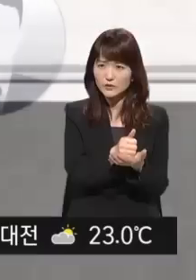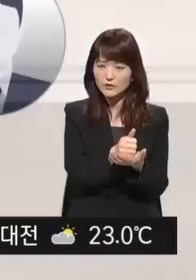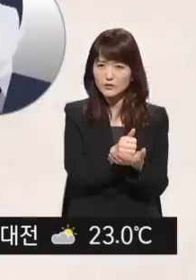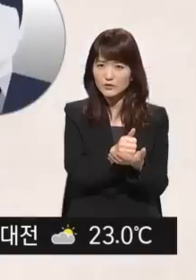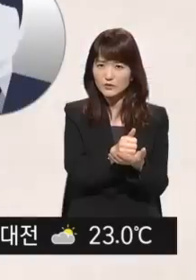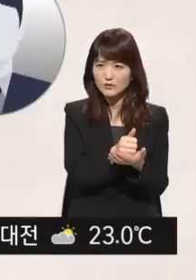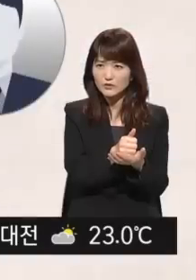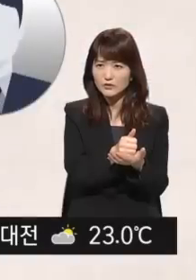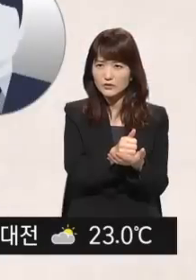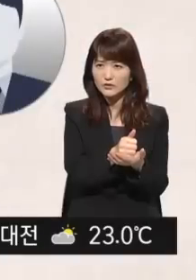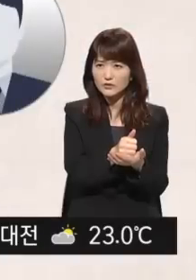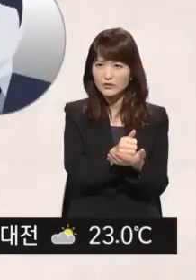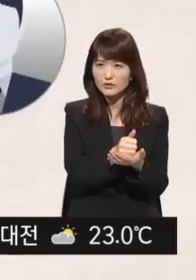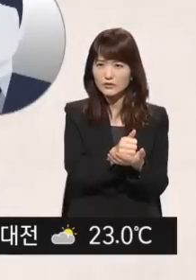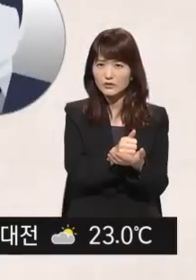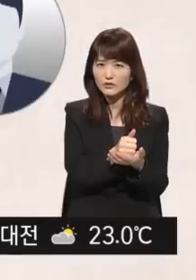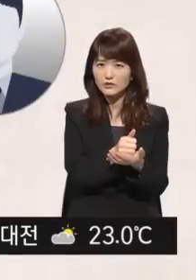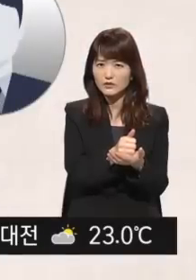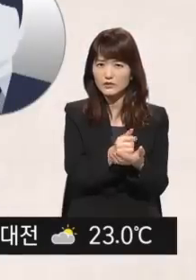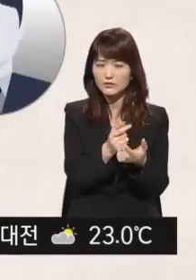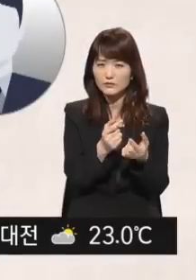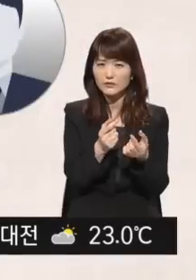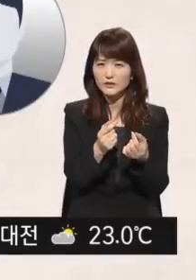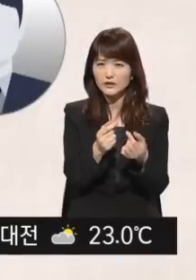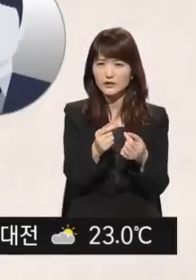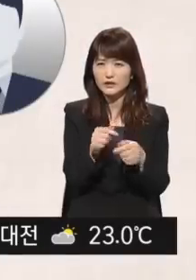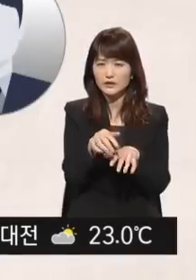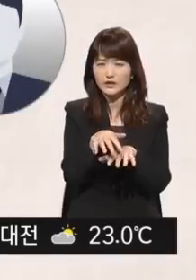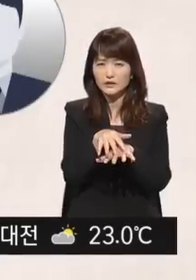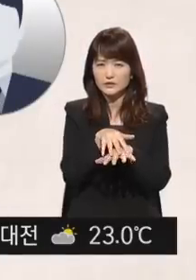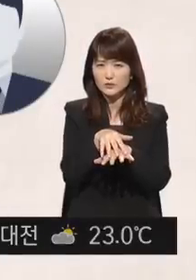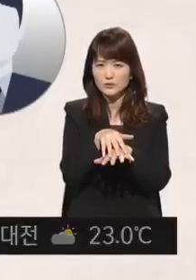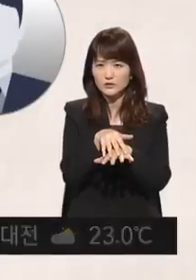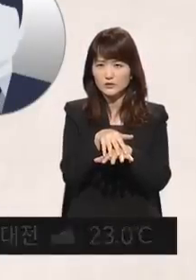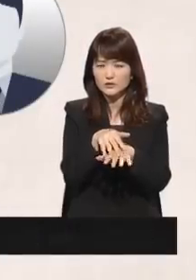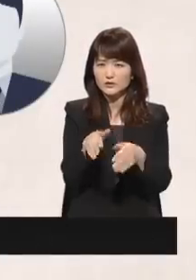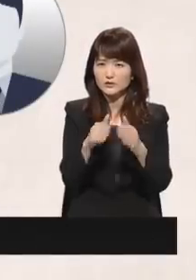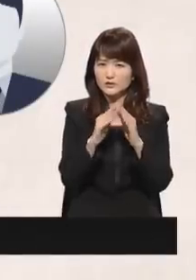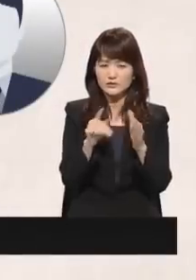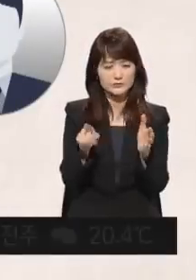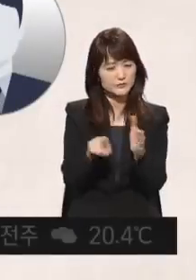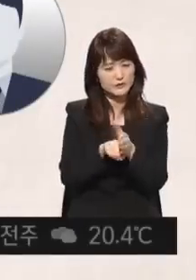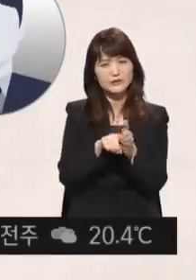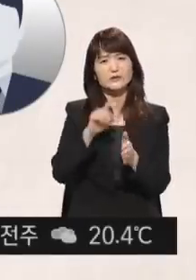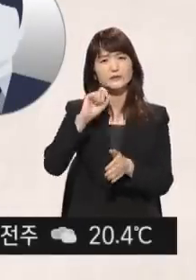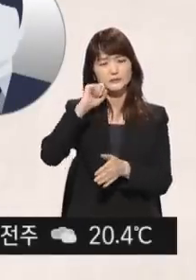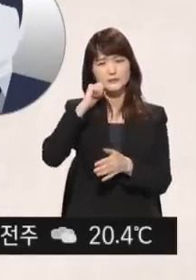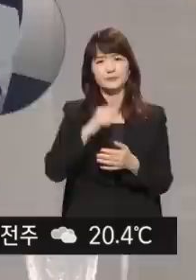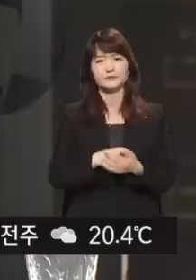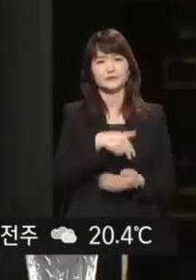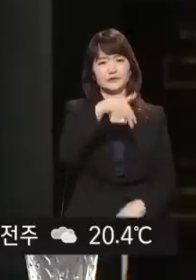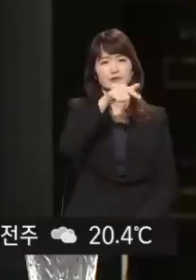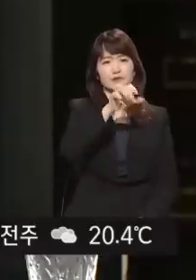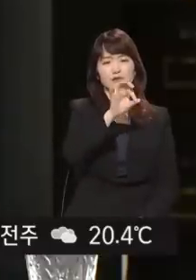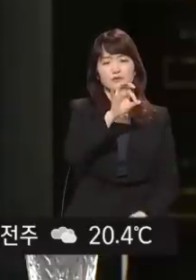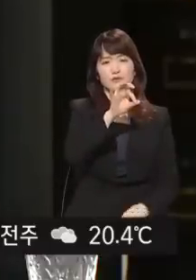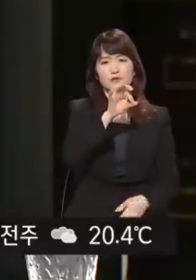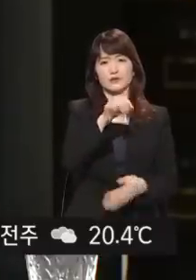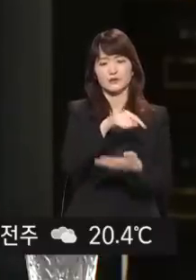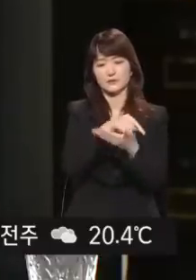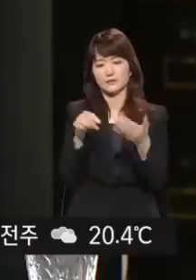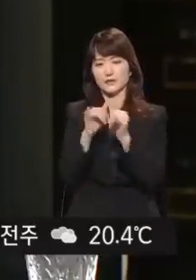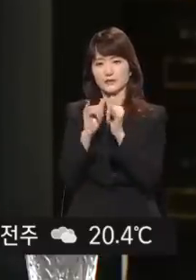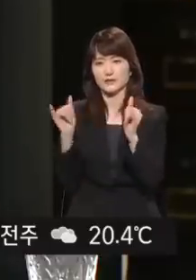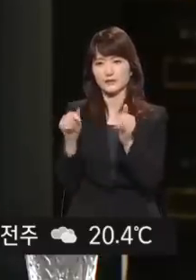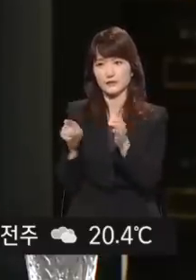이런 식의 시스템을 가졌다는게 믿어지지가 않을 정도예요 그러니까요 정명석의 피해자들 즉 이른바 신앙